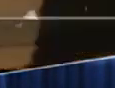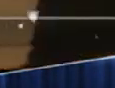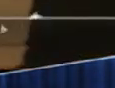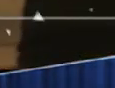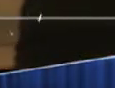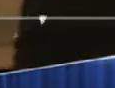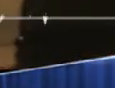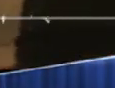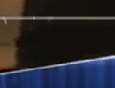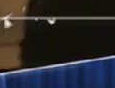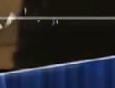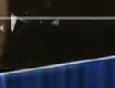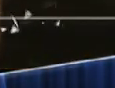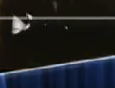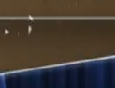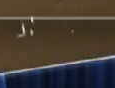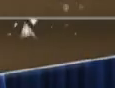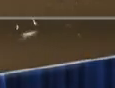dia